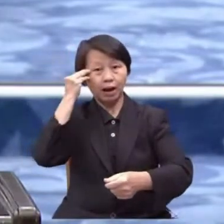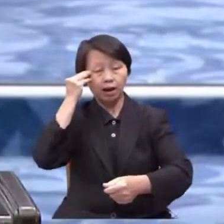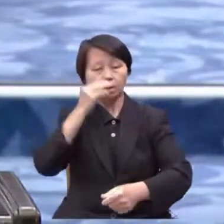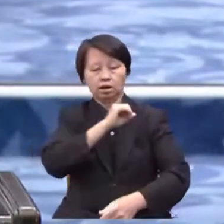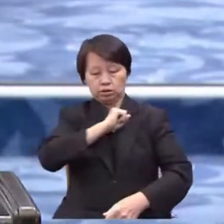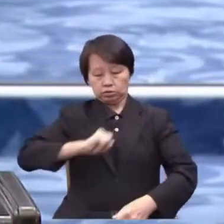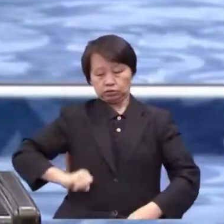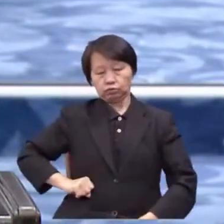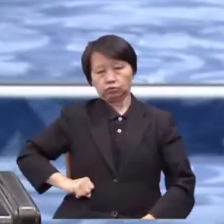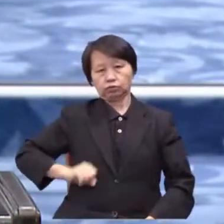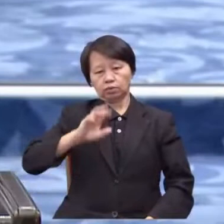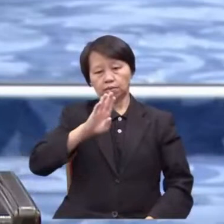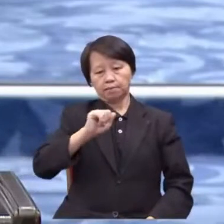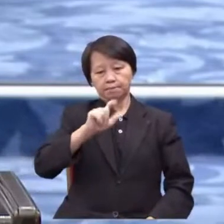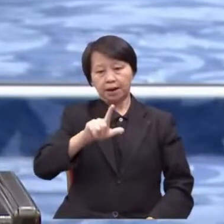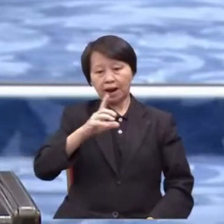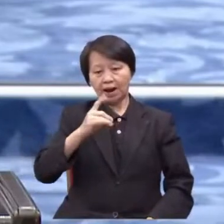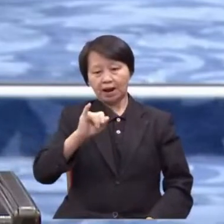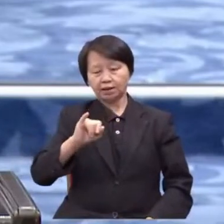tuanku Sultan